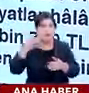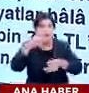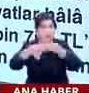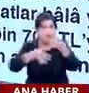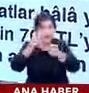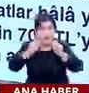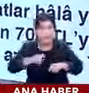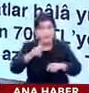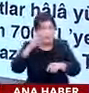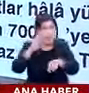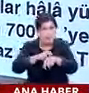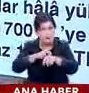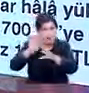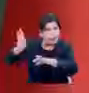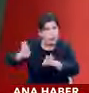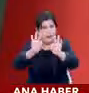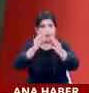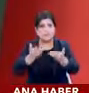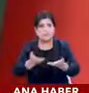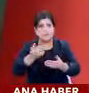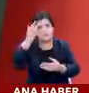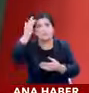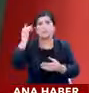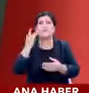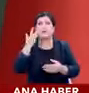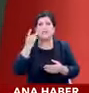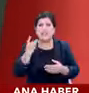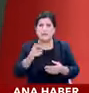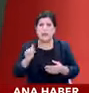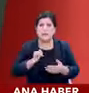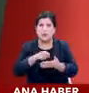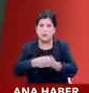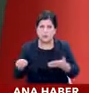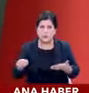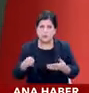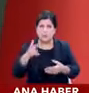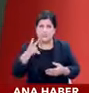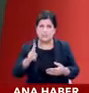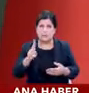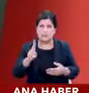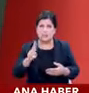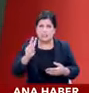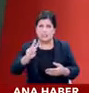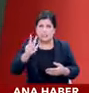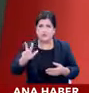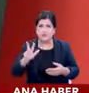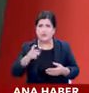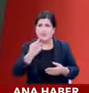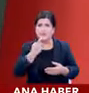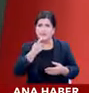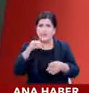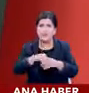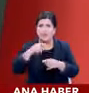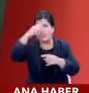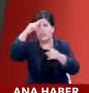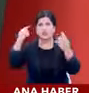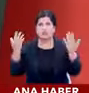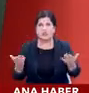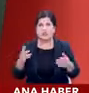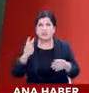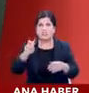hatırlatalım net asgari ücret 2023 yılında İnşallah